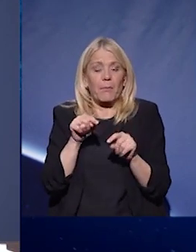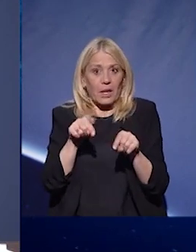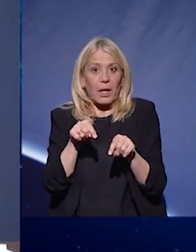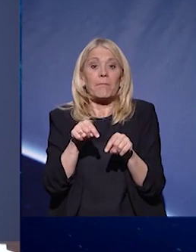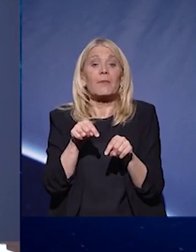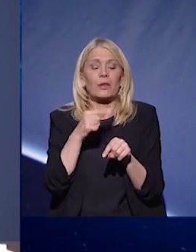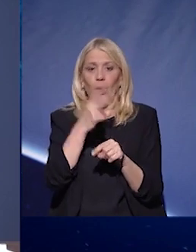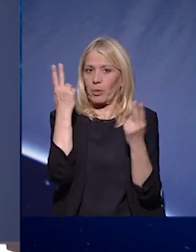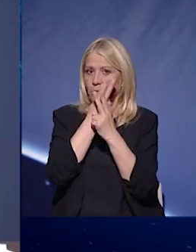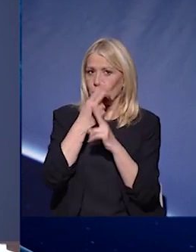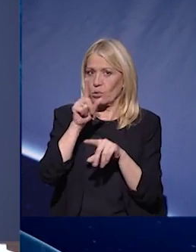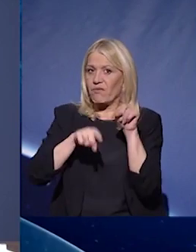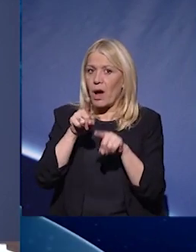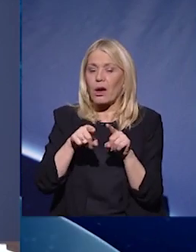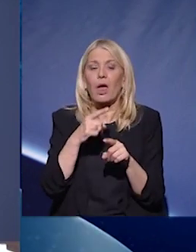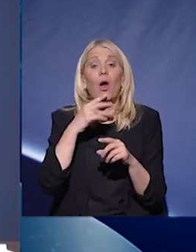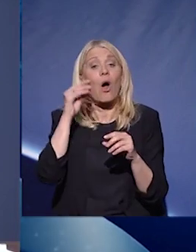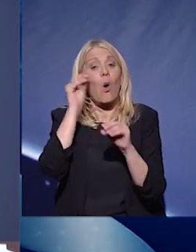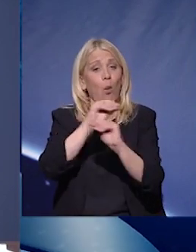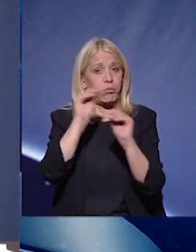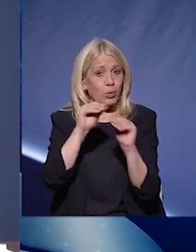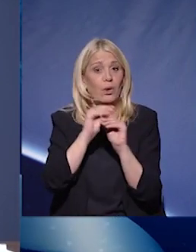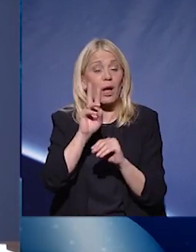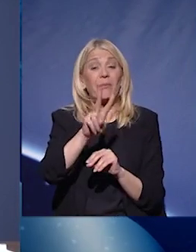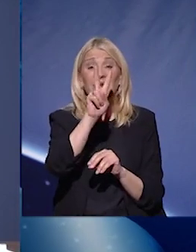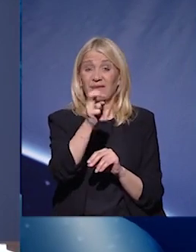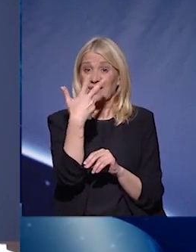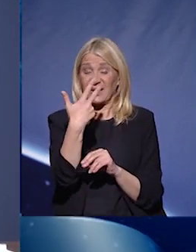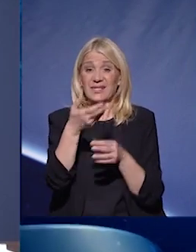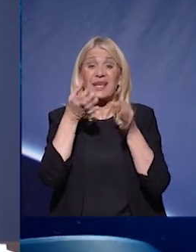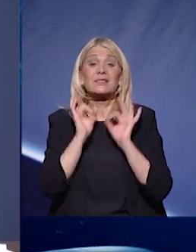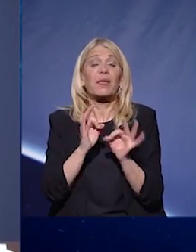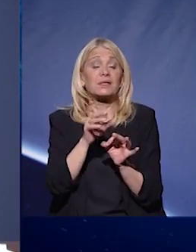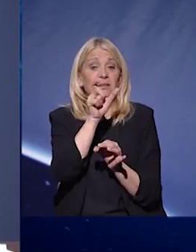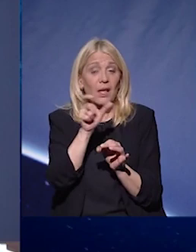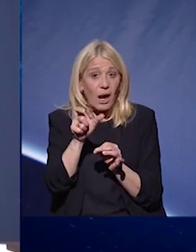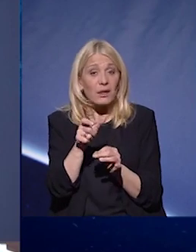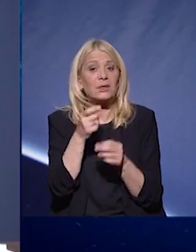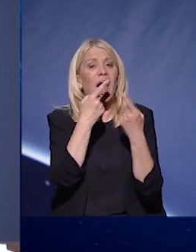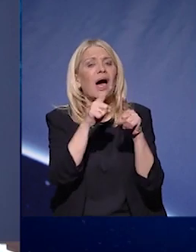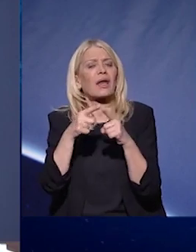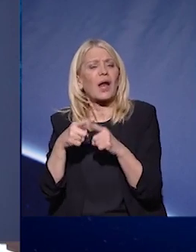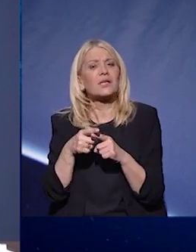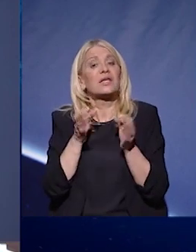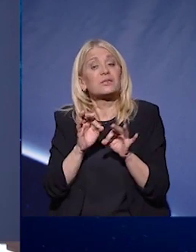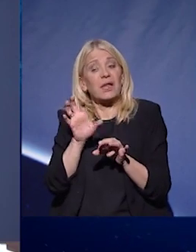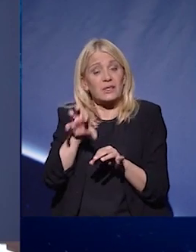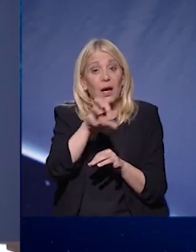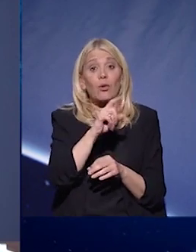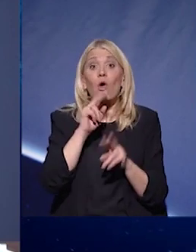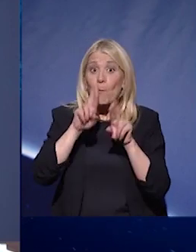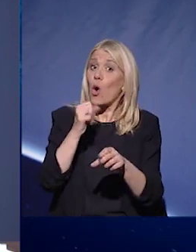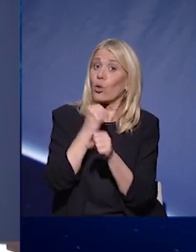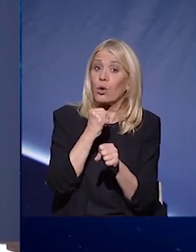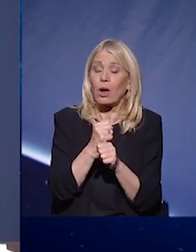ipak podrazumeva neku obuku. Kaže, ima 230 specijalista raznih specijalnosti koji mogu da